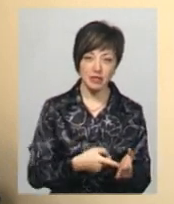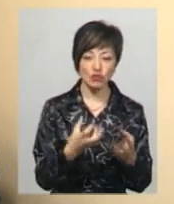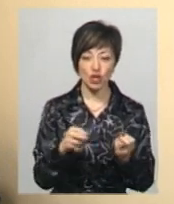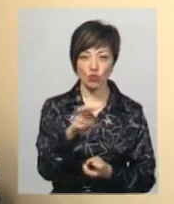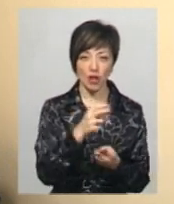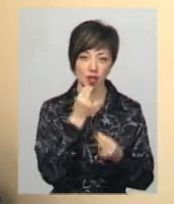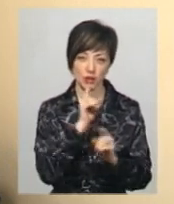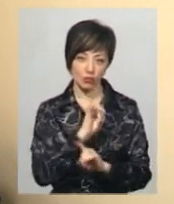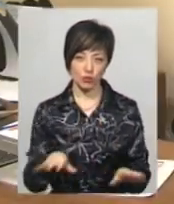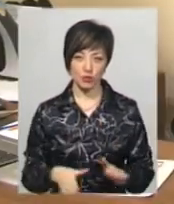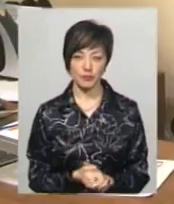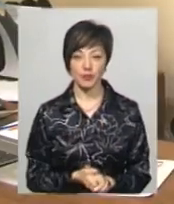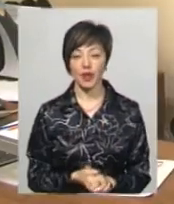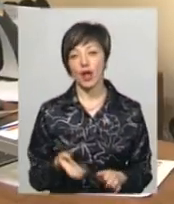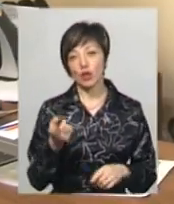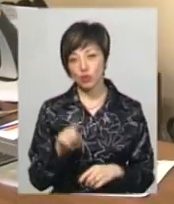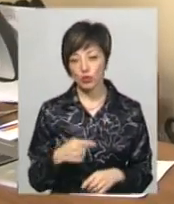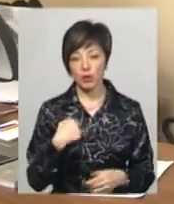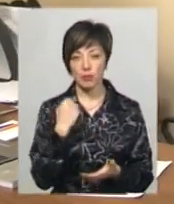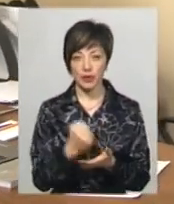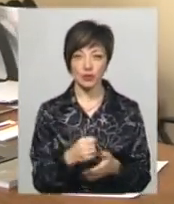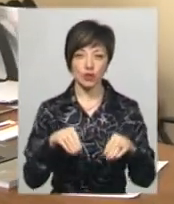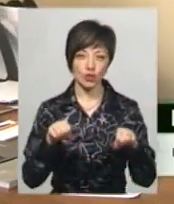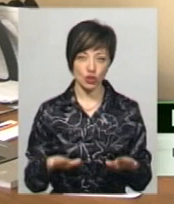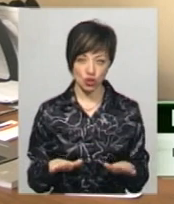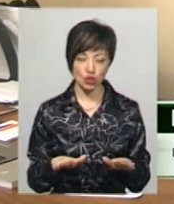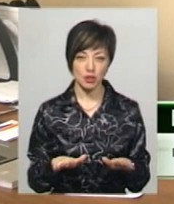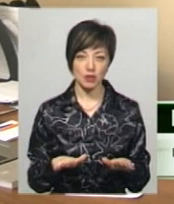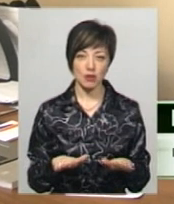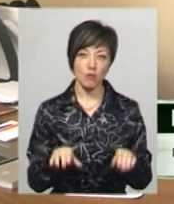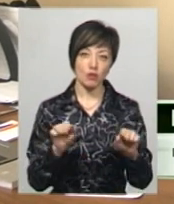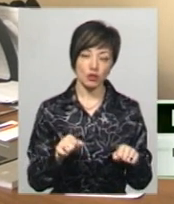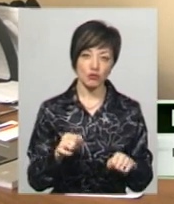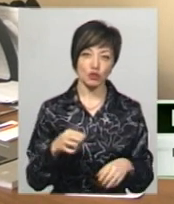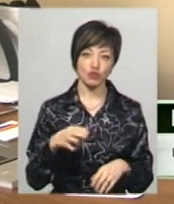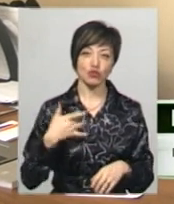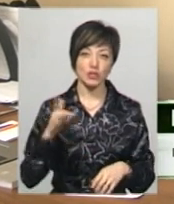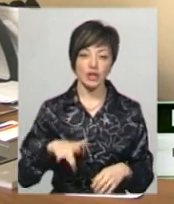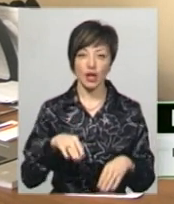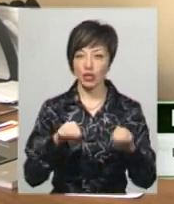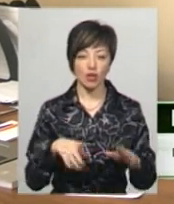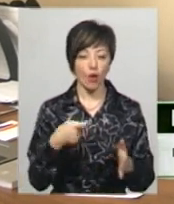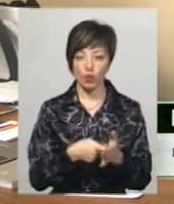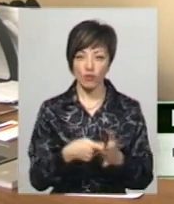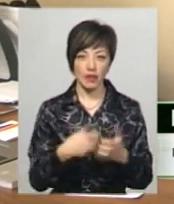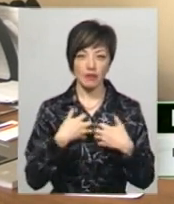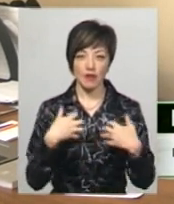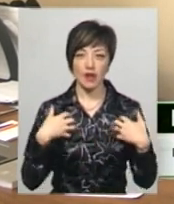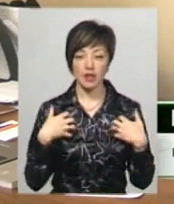ще шукати не буде. Тому нами було прийнято, з одної сторони, можливо, жорстке рішення не кормити тварин